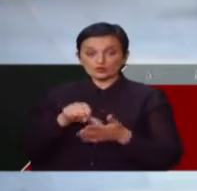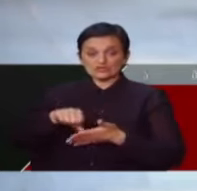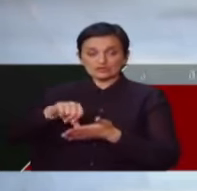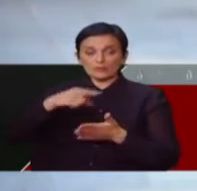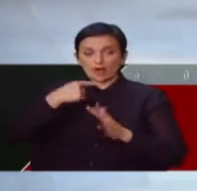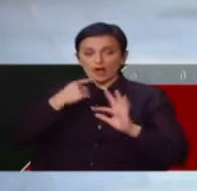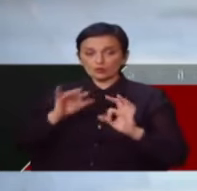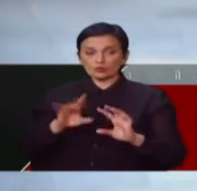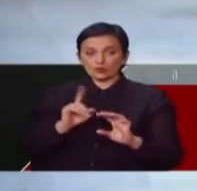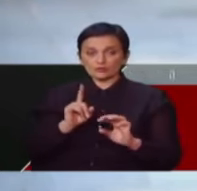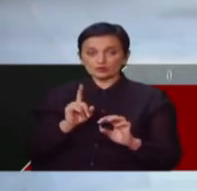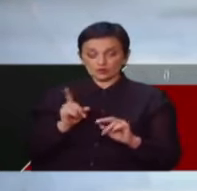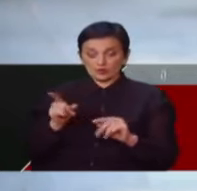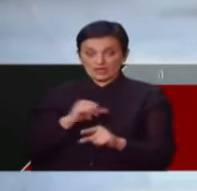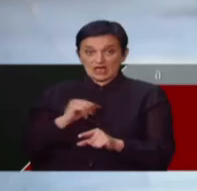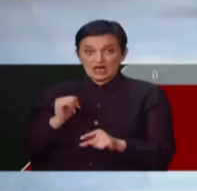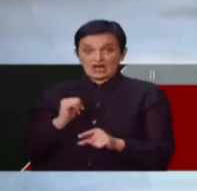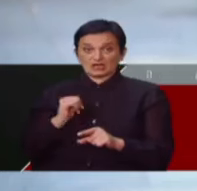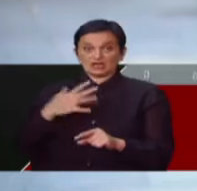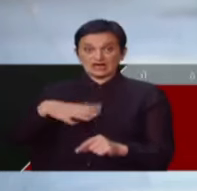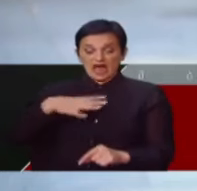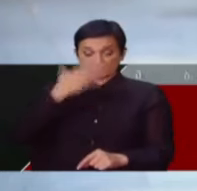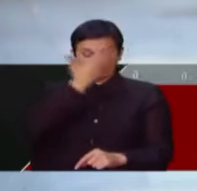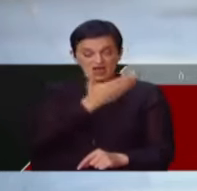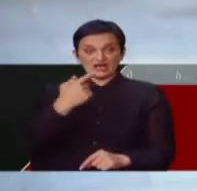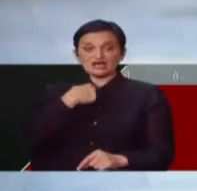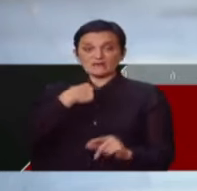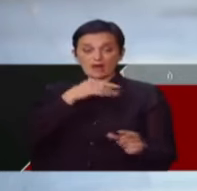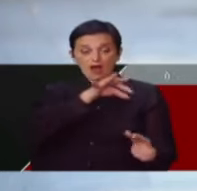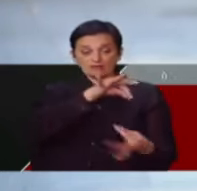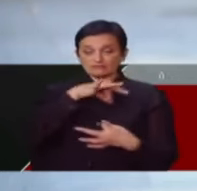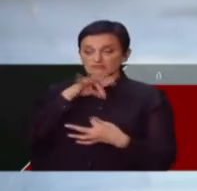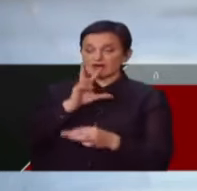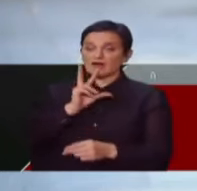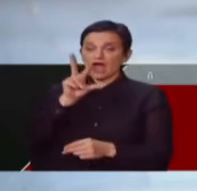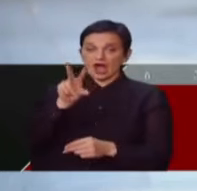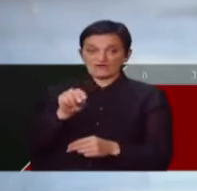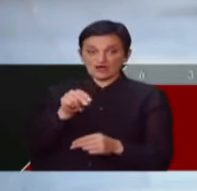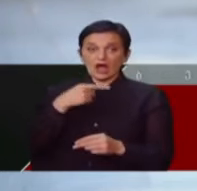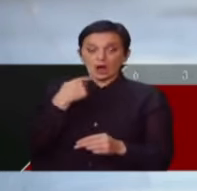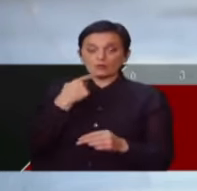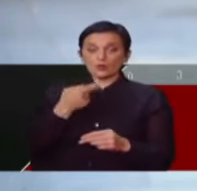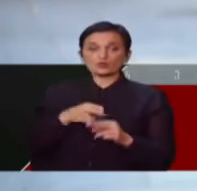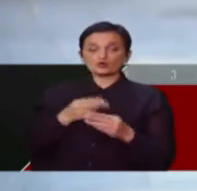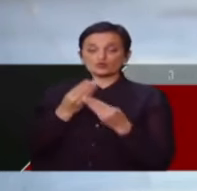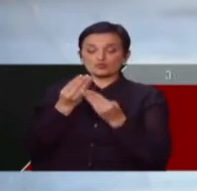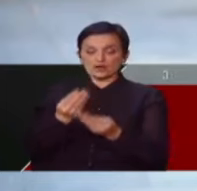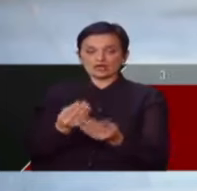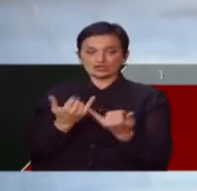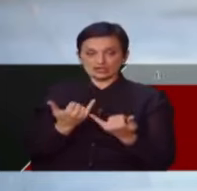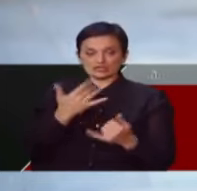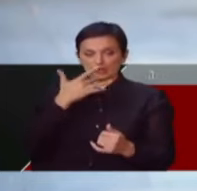արմոմատգենևի անբոբենրոմ թավա դիսինի ախմովանև են կարտվելի խալխիս խմաստա սորետ էս խմար ովործ թավա դանբոբեն